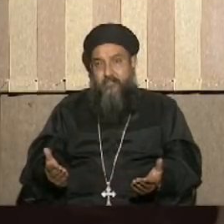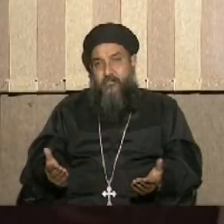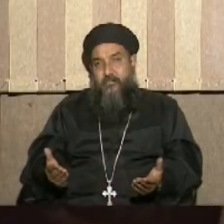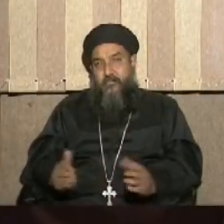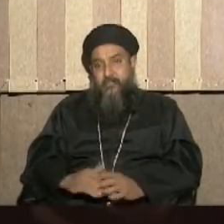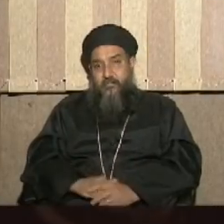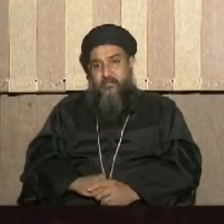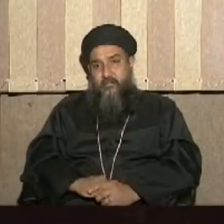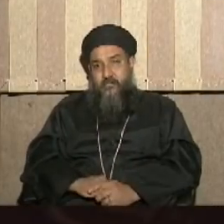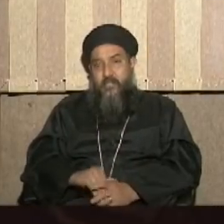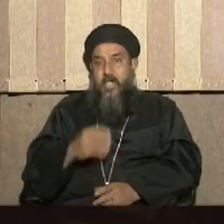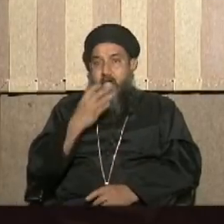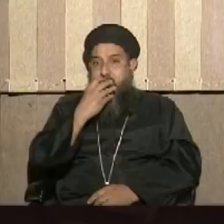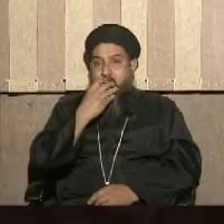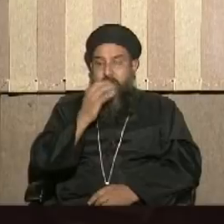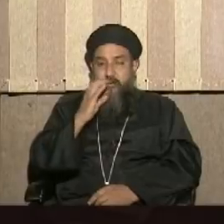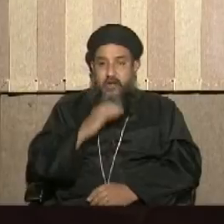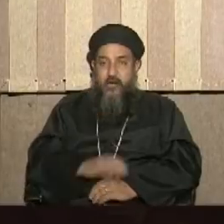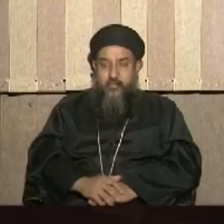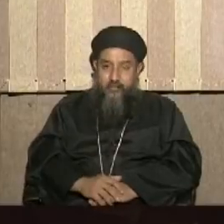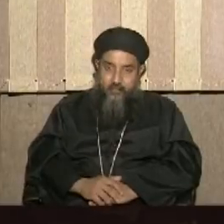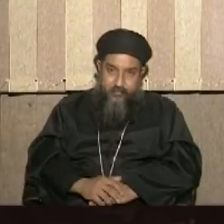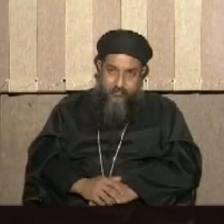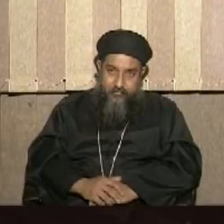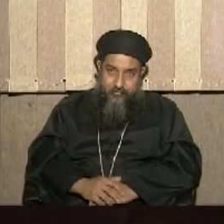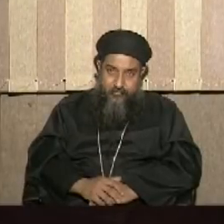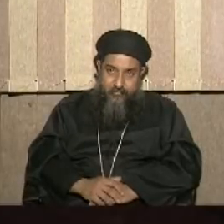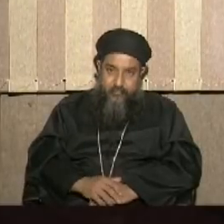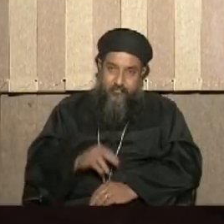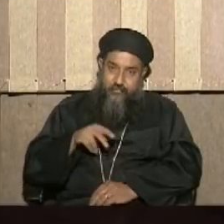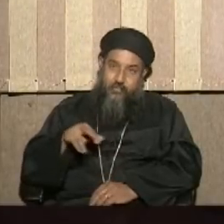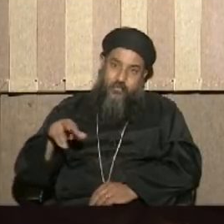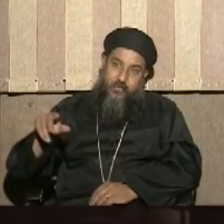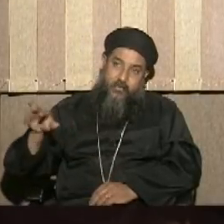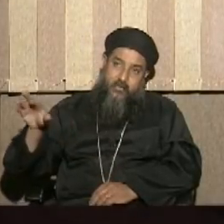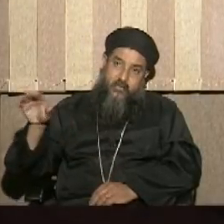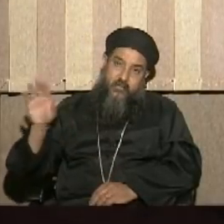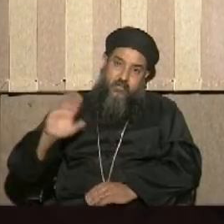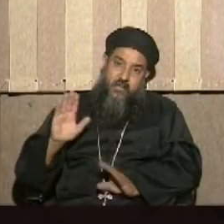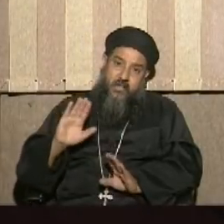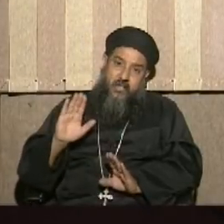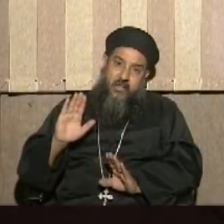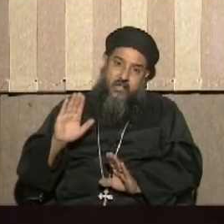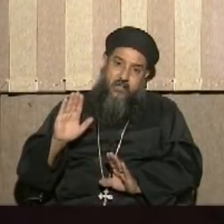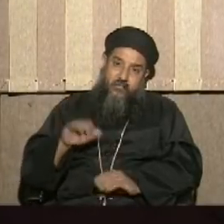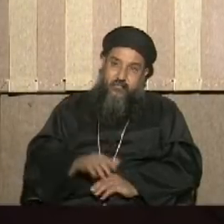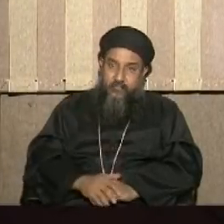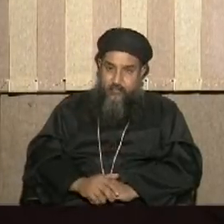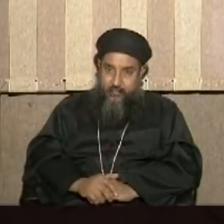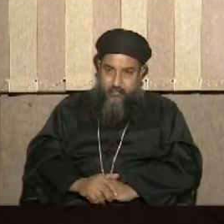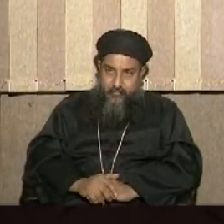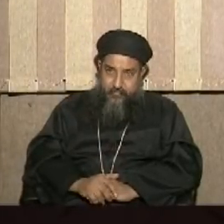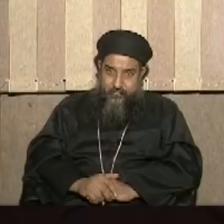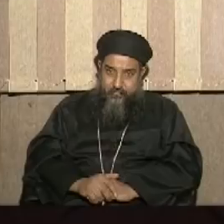بس يا أبي أنت سخن أوي، أنا أروح أعمل لك حاجة عشان السخونة دي.